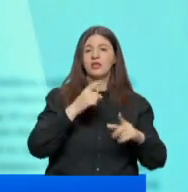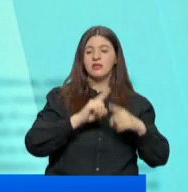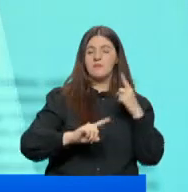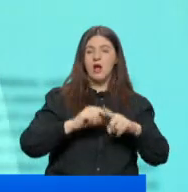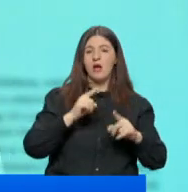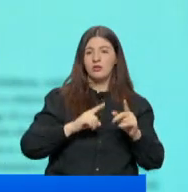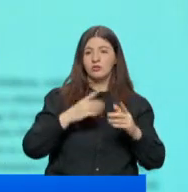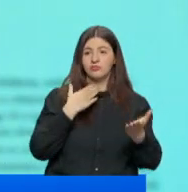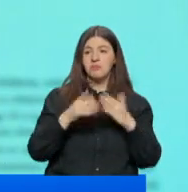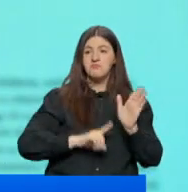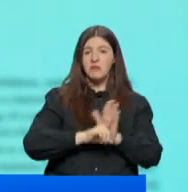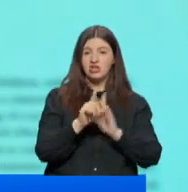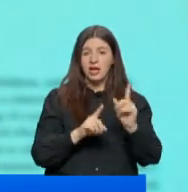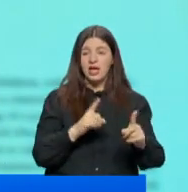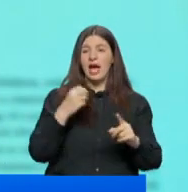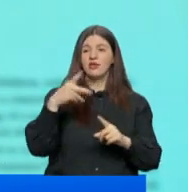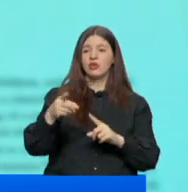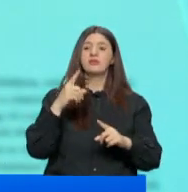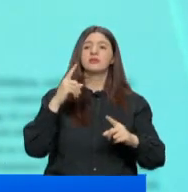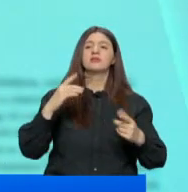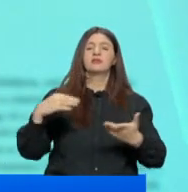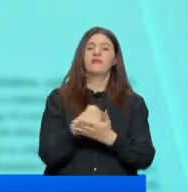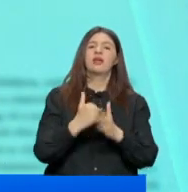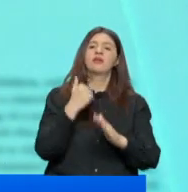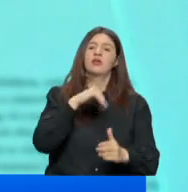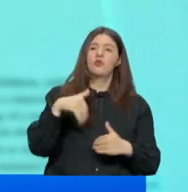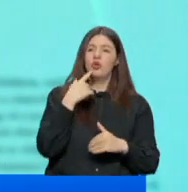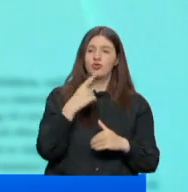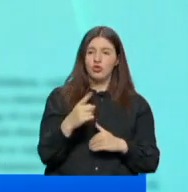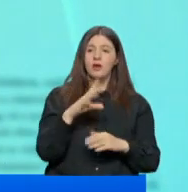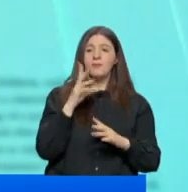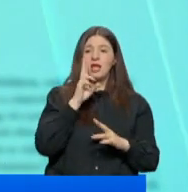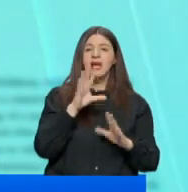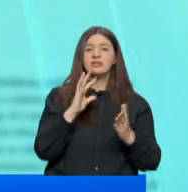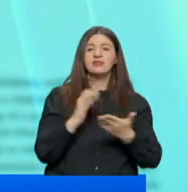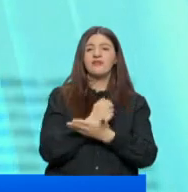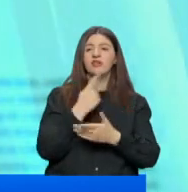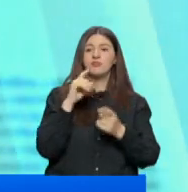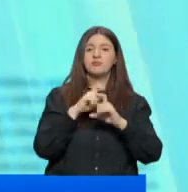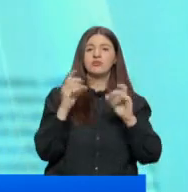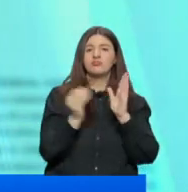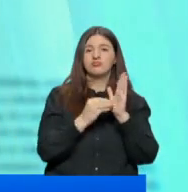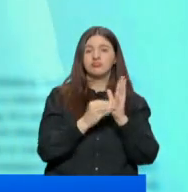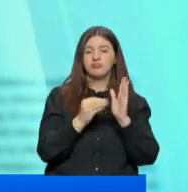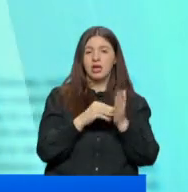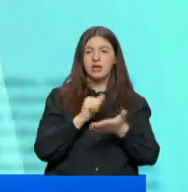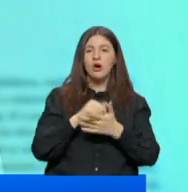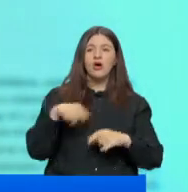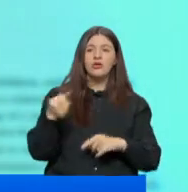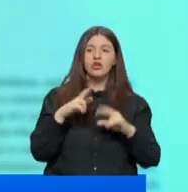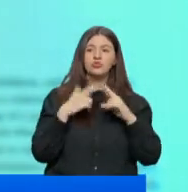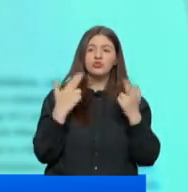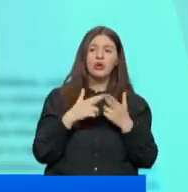basınında Erdoğan zaferle dönüyor yorumlarıyla yer buldu. Bakıyorsunuz zafer diyen, bu manşeti atan gazetelere, onlar